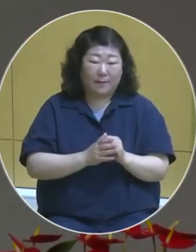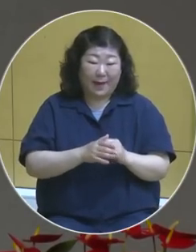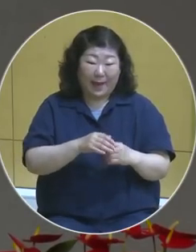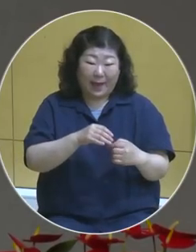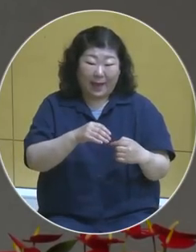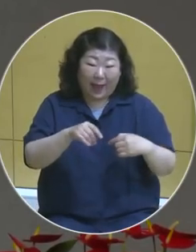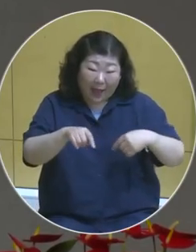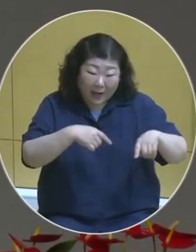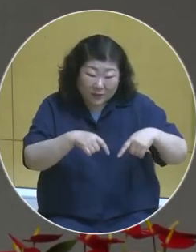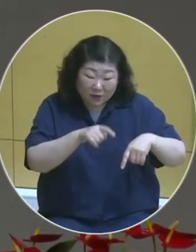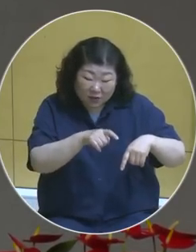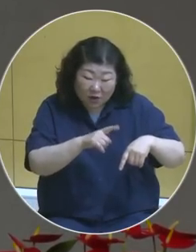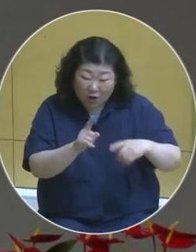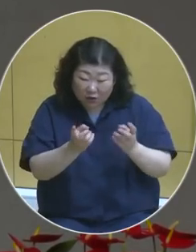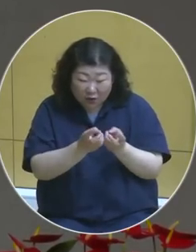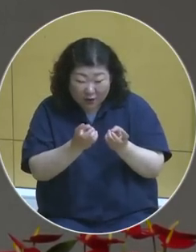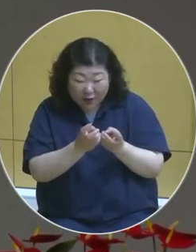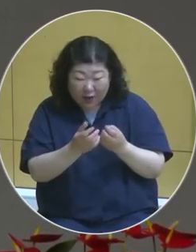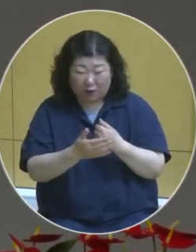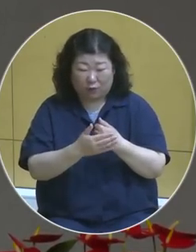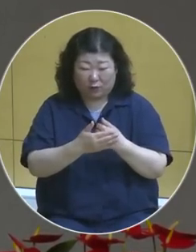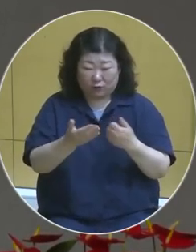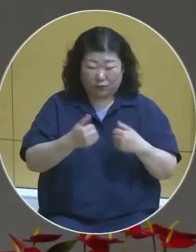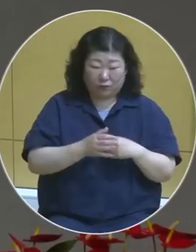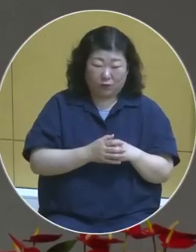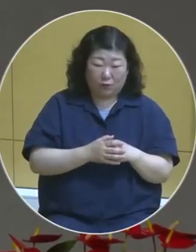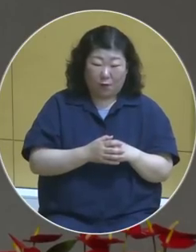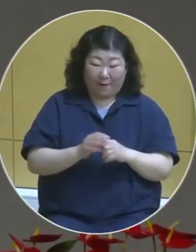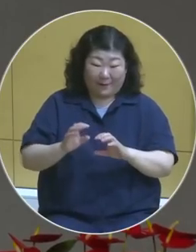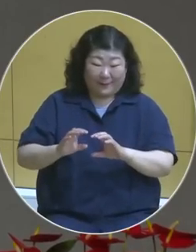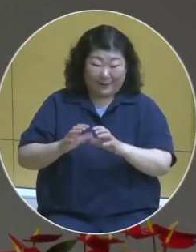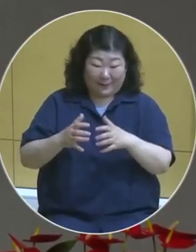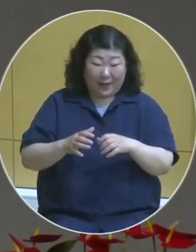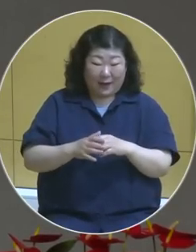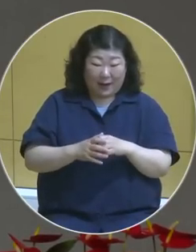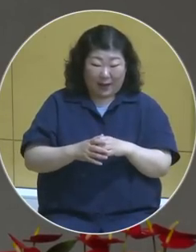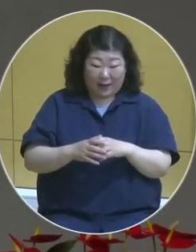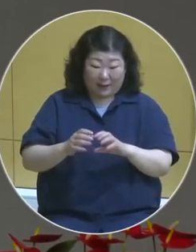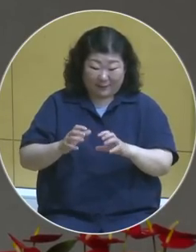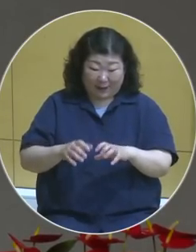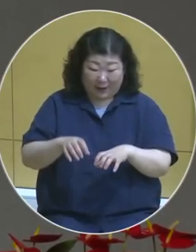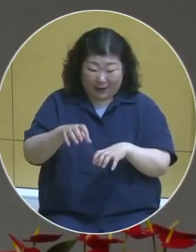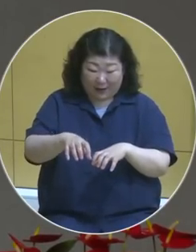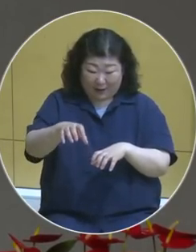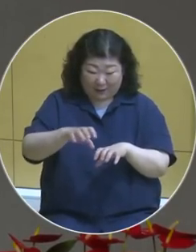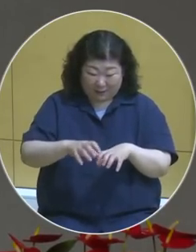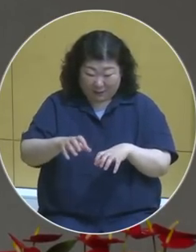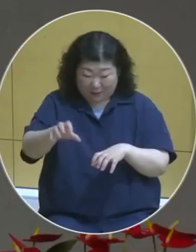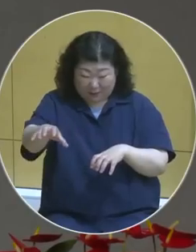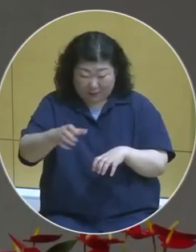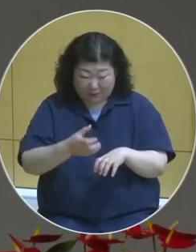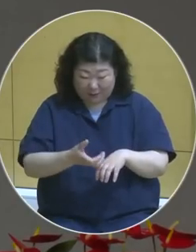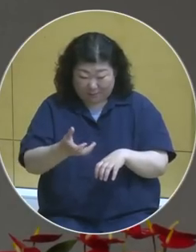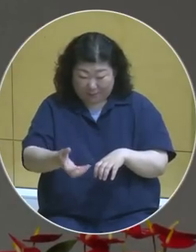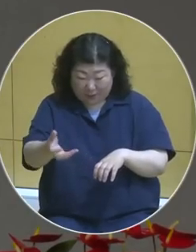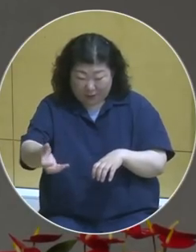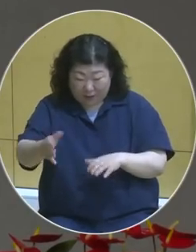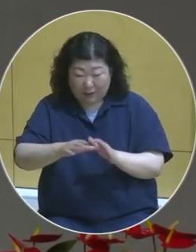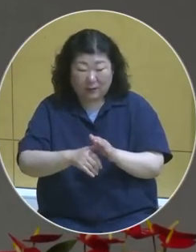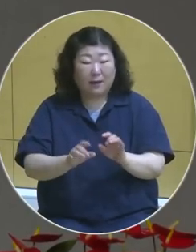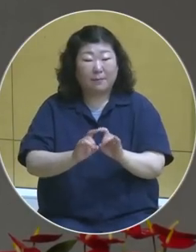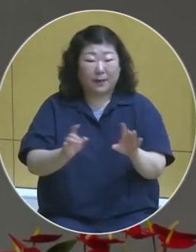것. 왜냐하면 각 나라들을 많이 정복했기 때문에 그 나라의 경계를 넘어갈 때마다 행정적으로 뒷받침이 안 되면 쉽게 갈 수가